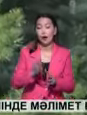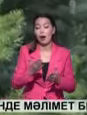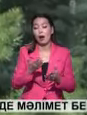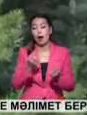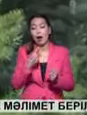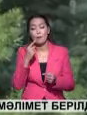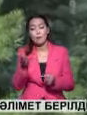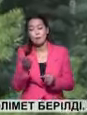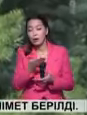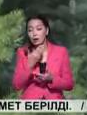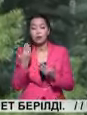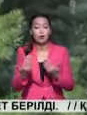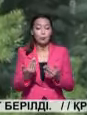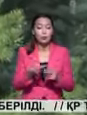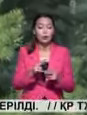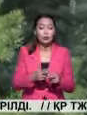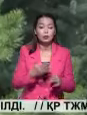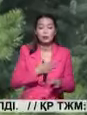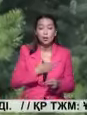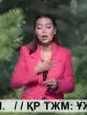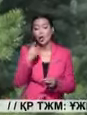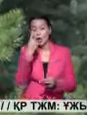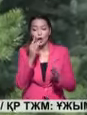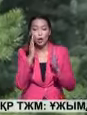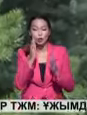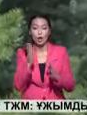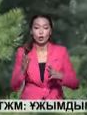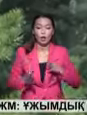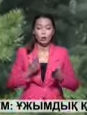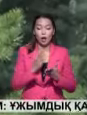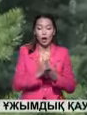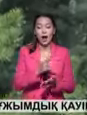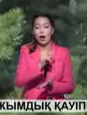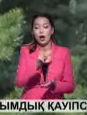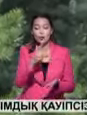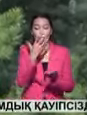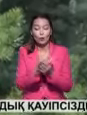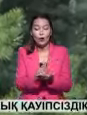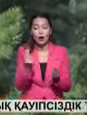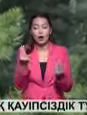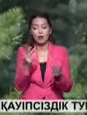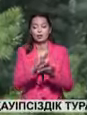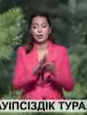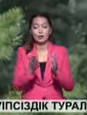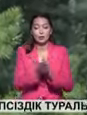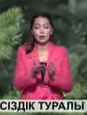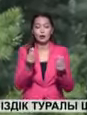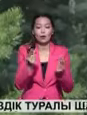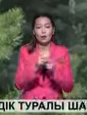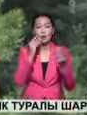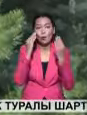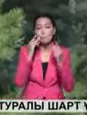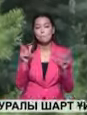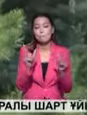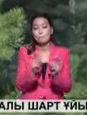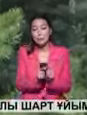үйрету. Сонымен қатар біздер жеке консультация қарастырамыз. Яғни адамның өзінің қаржылық жағдайын қаржылық сарапшымен бірге